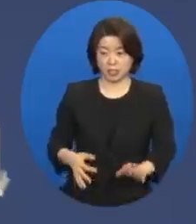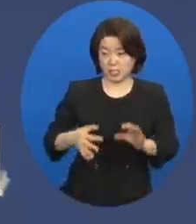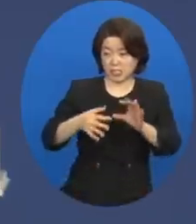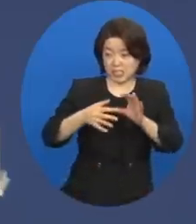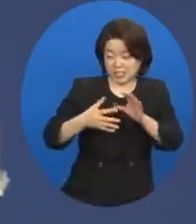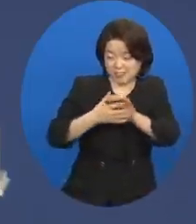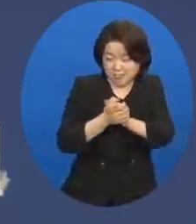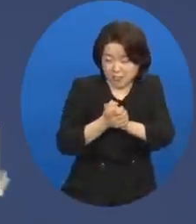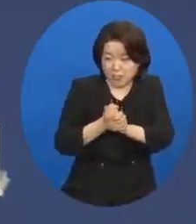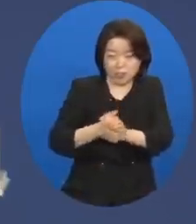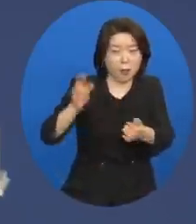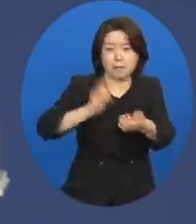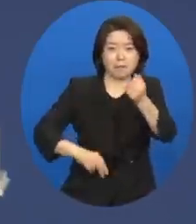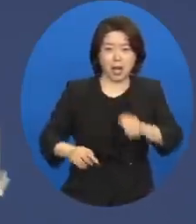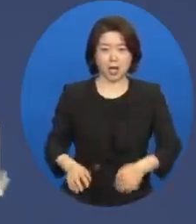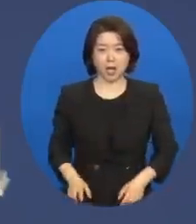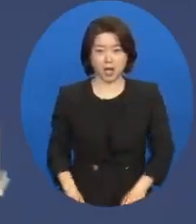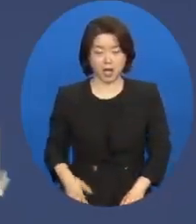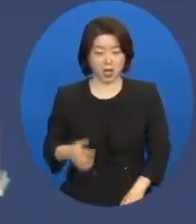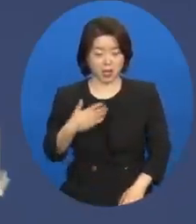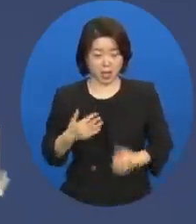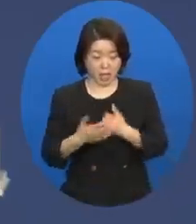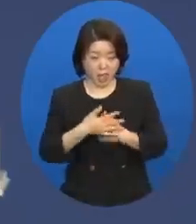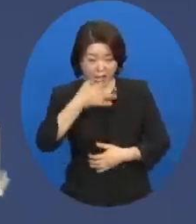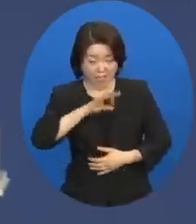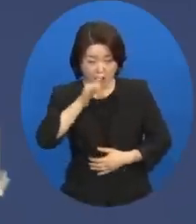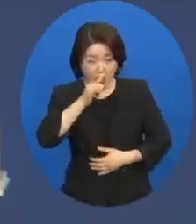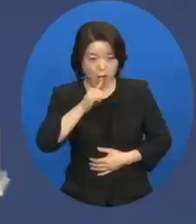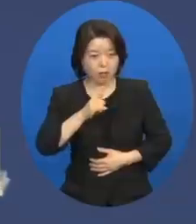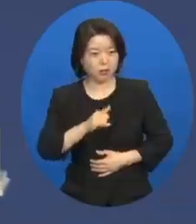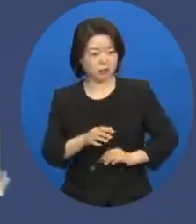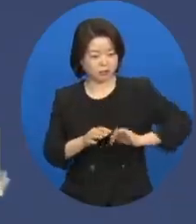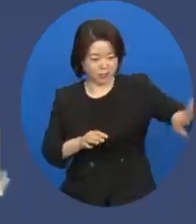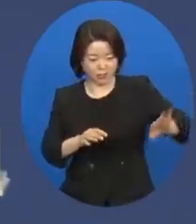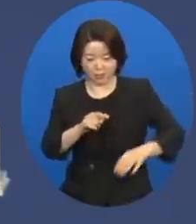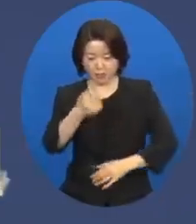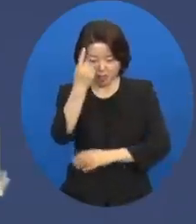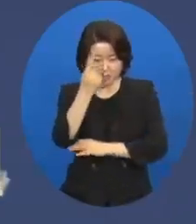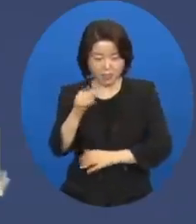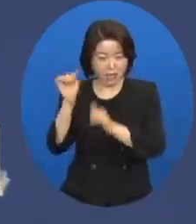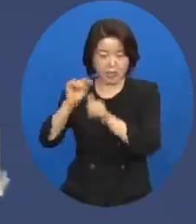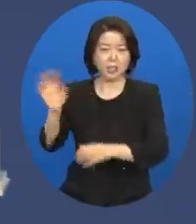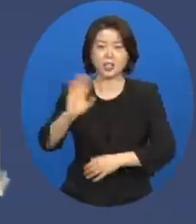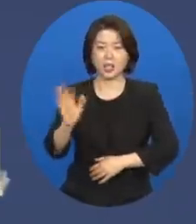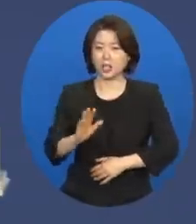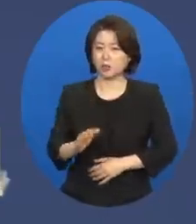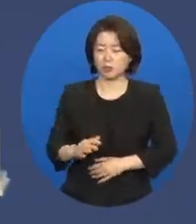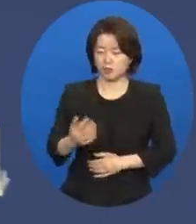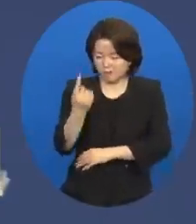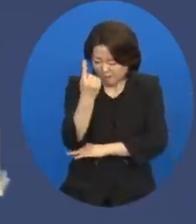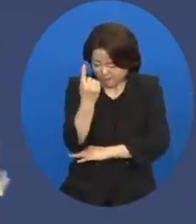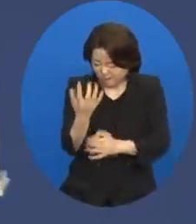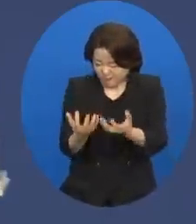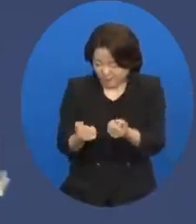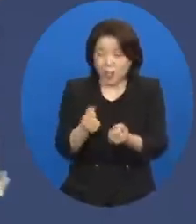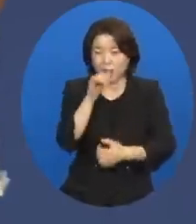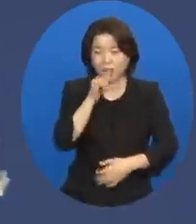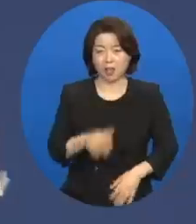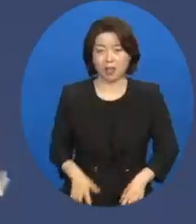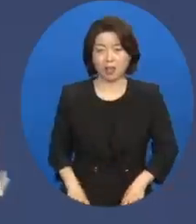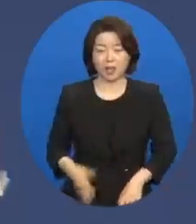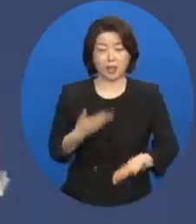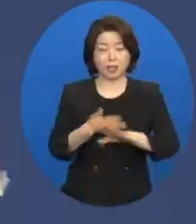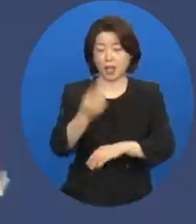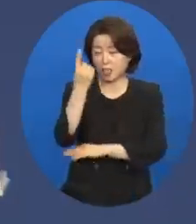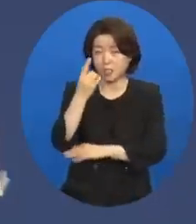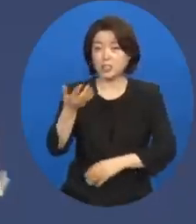팔아먹잖아요. 내게 뭐가 도움이 된다 싶으면 지켜라 말아 할 것도 없어요. 근데 희한하죠. 다른 건 그렇게도